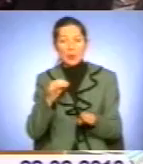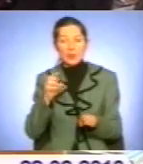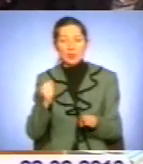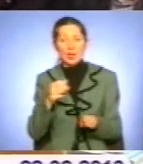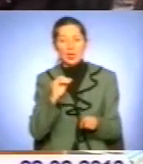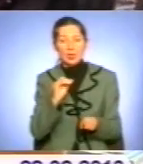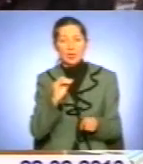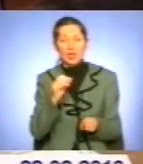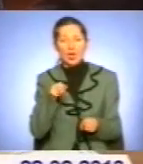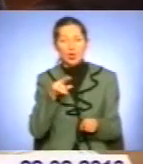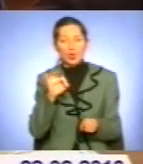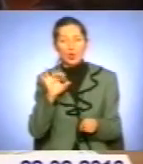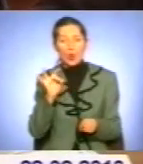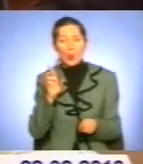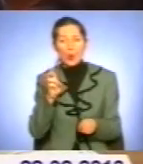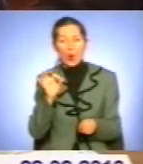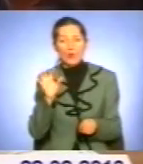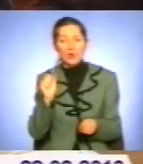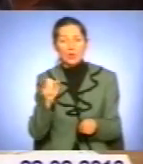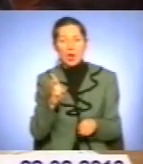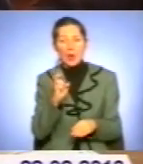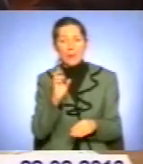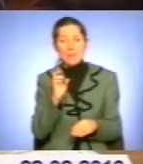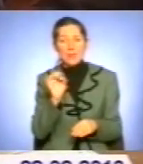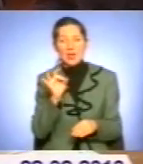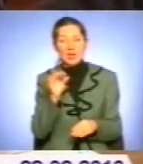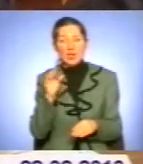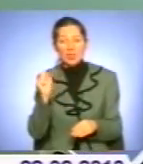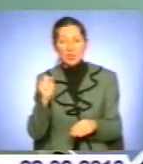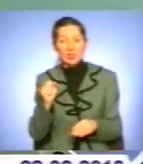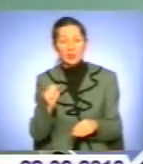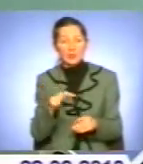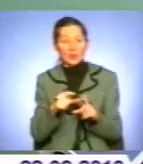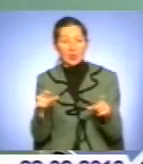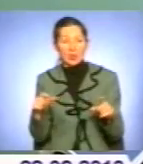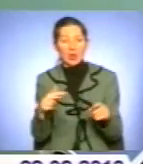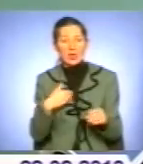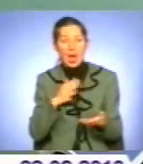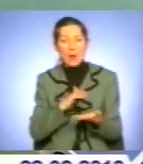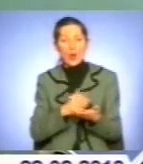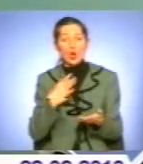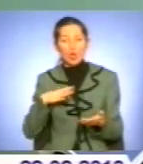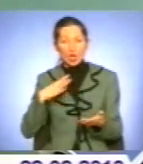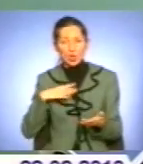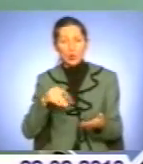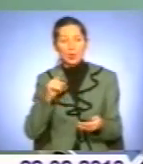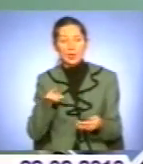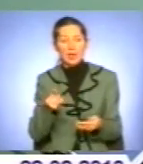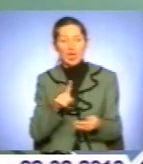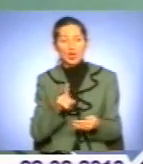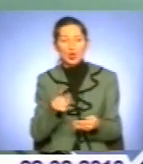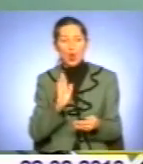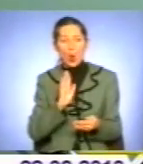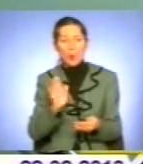Ірини Добровольської з Бережанської гімназії імені Богдана Лепкого. Я маю велику надію на те, що